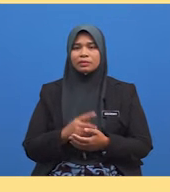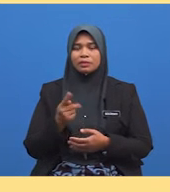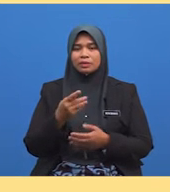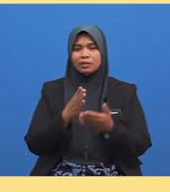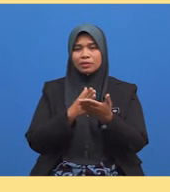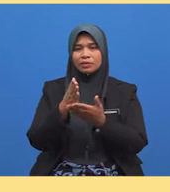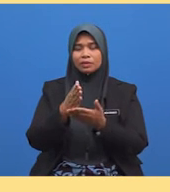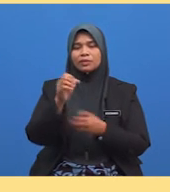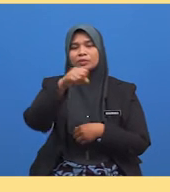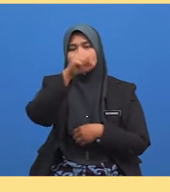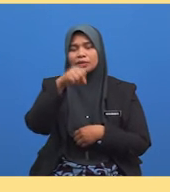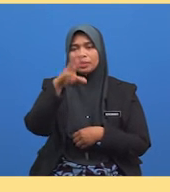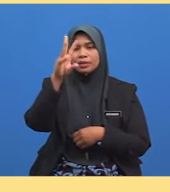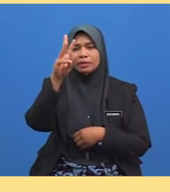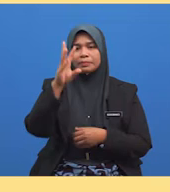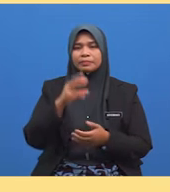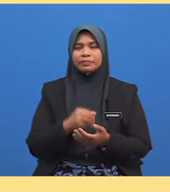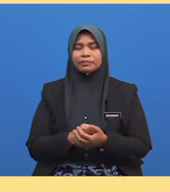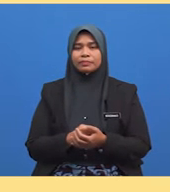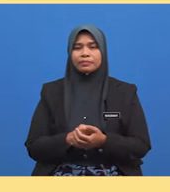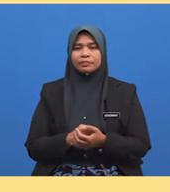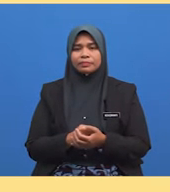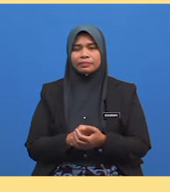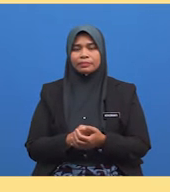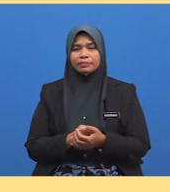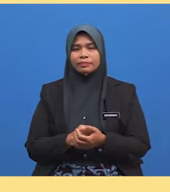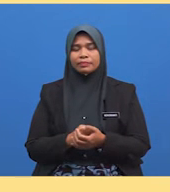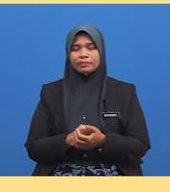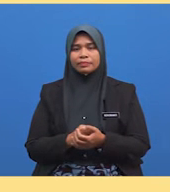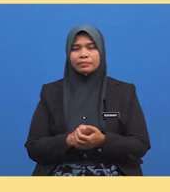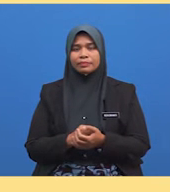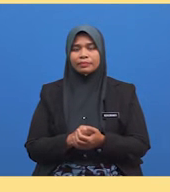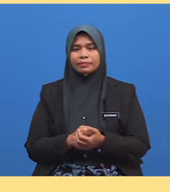Kita teruskan dengan soalan yang seterusnya.